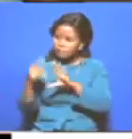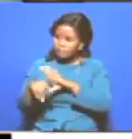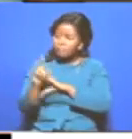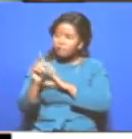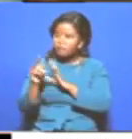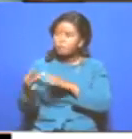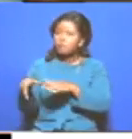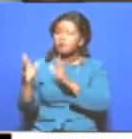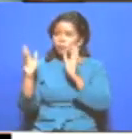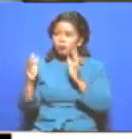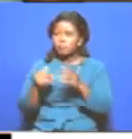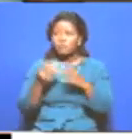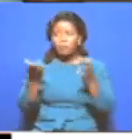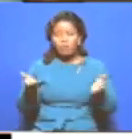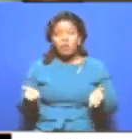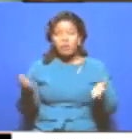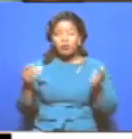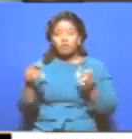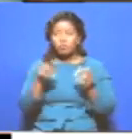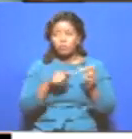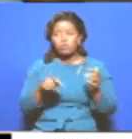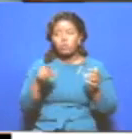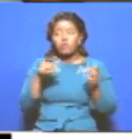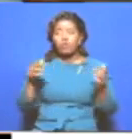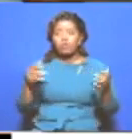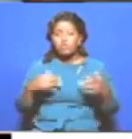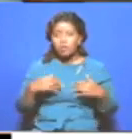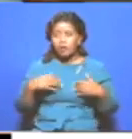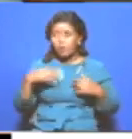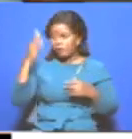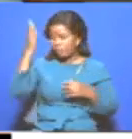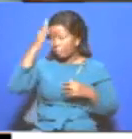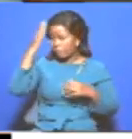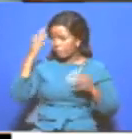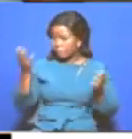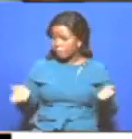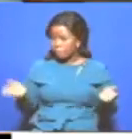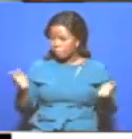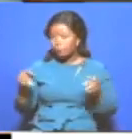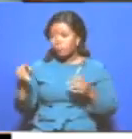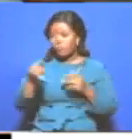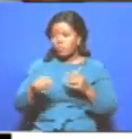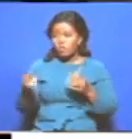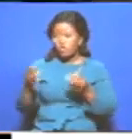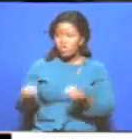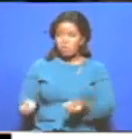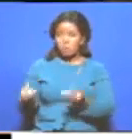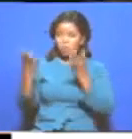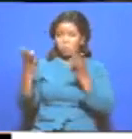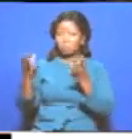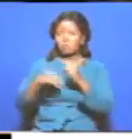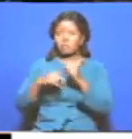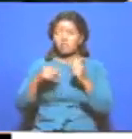Saini mpata ni tu, hapo tu, file hiyo nini melipuka, tumepoteza watu sita sasa.